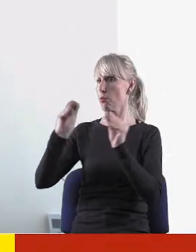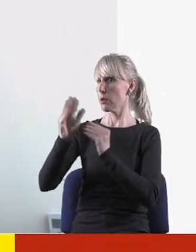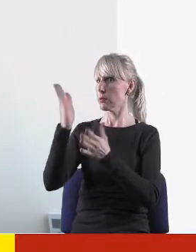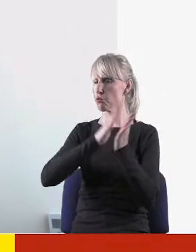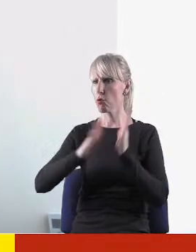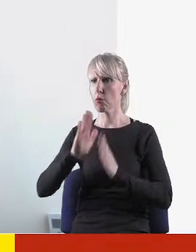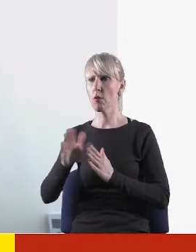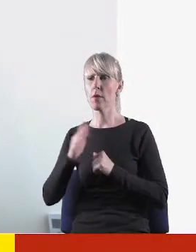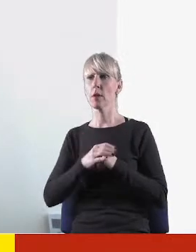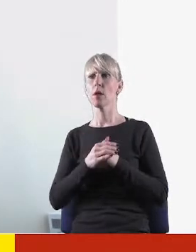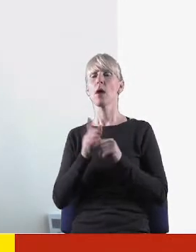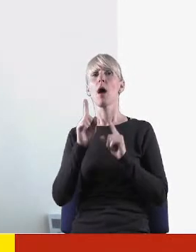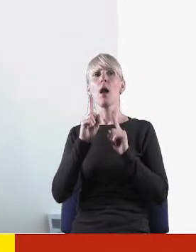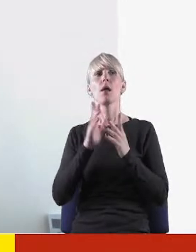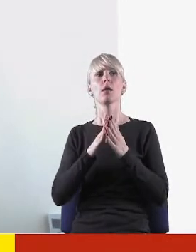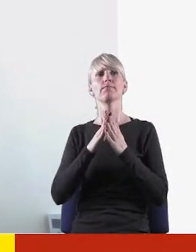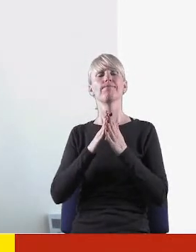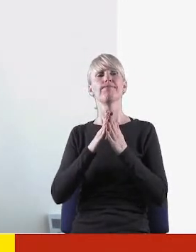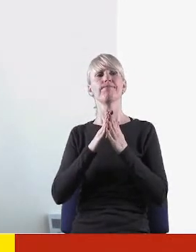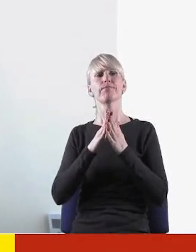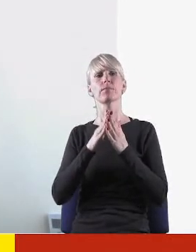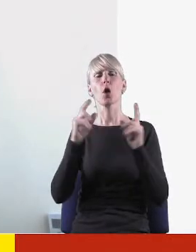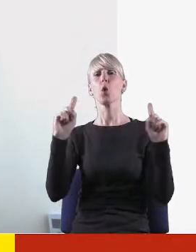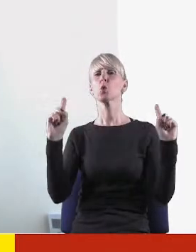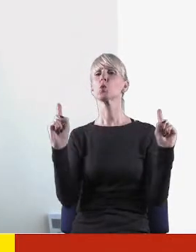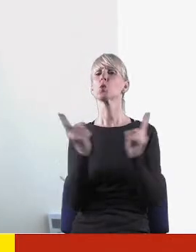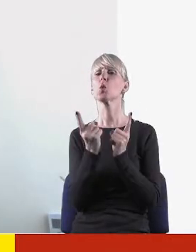pozwoliliśmy sobie przygotować taką skrótową